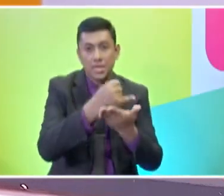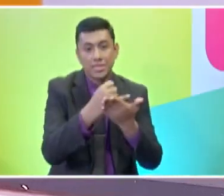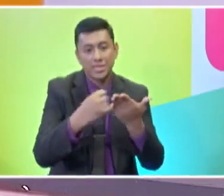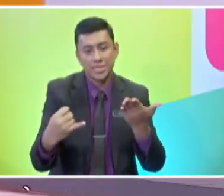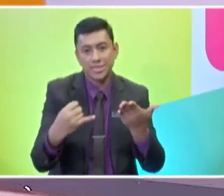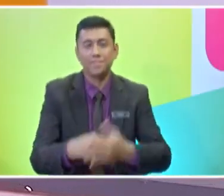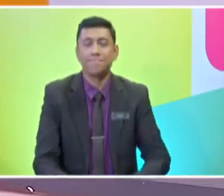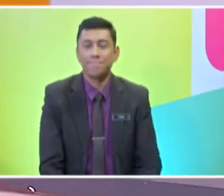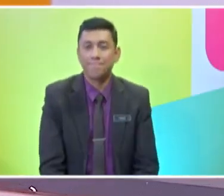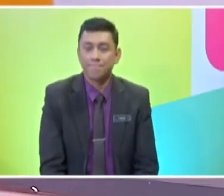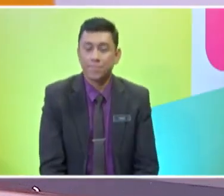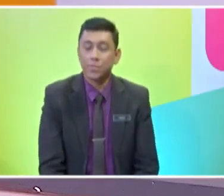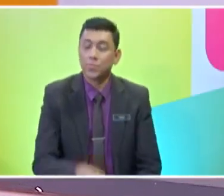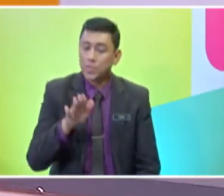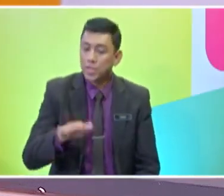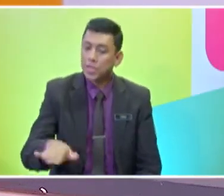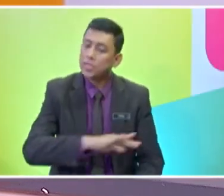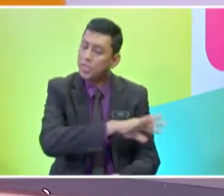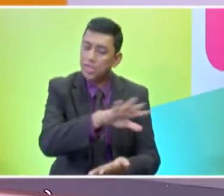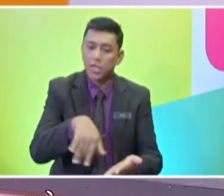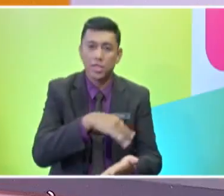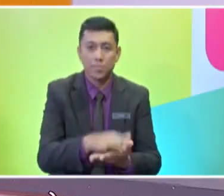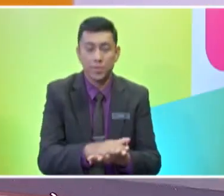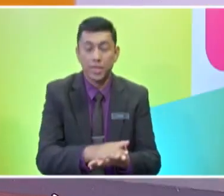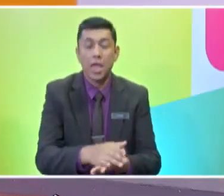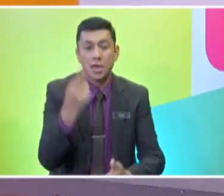visual adik-adik semua